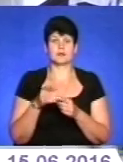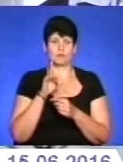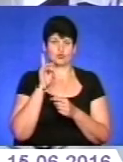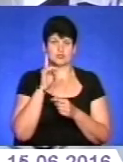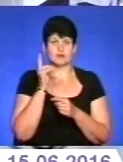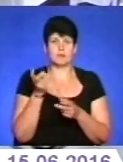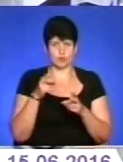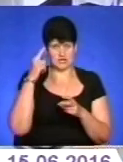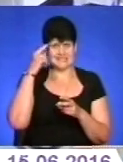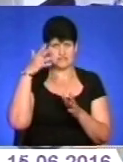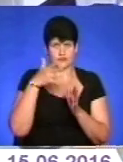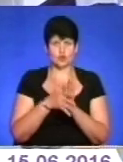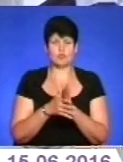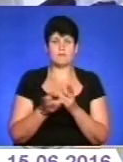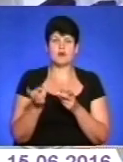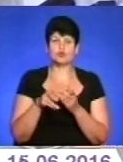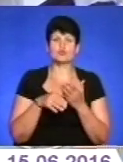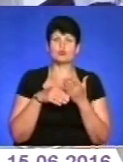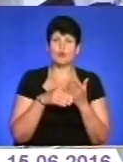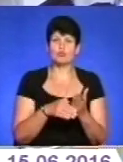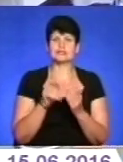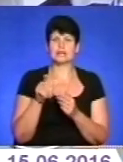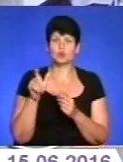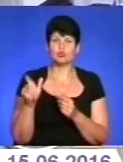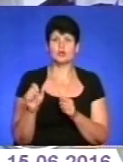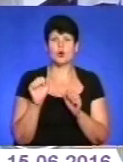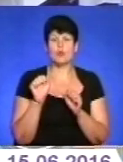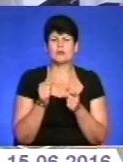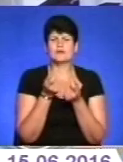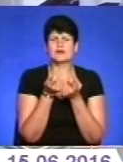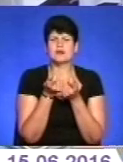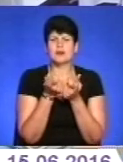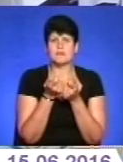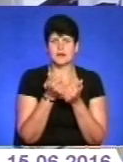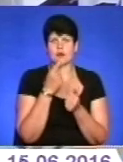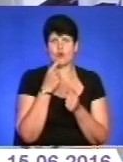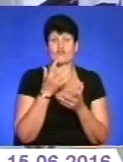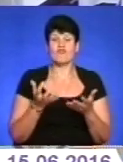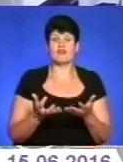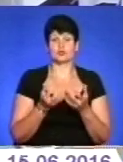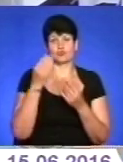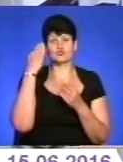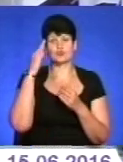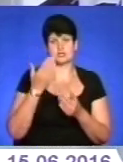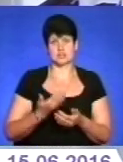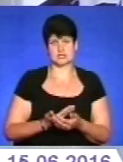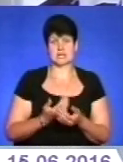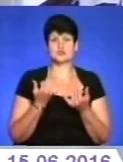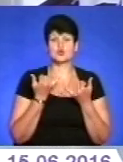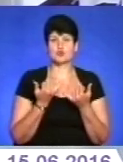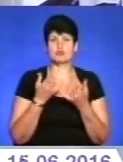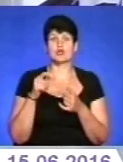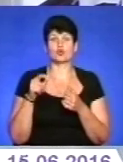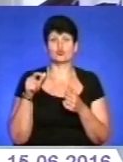Вони приходять для того, щоб допомогти людям. Можливо, їхня краплинка крові сьогодні врятує чиєсь життя. Сьогодні